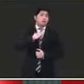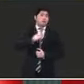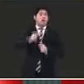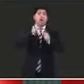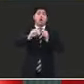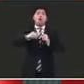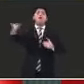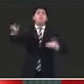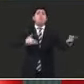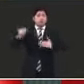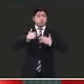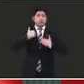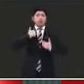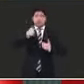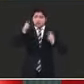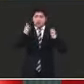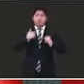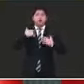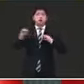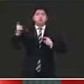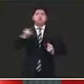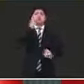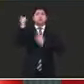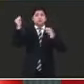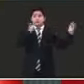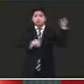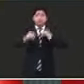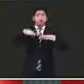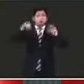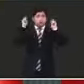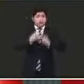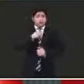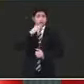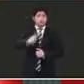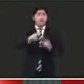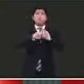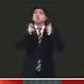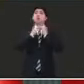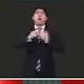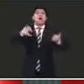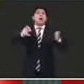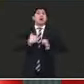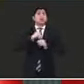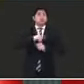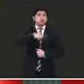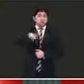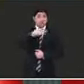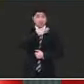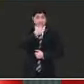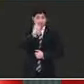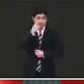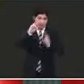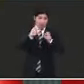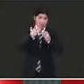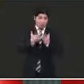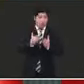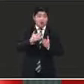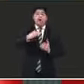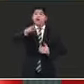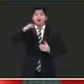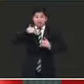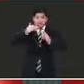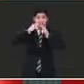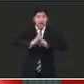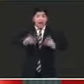saldırılar karşısında geliştirdiğimiz mekanizmalar sayesinde küresel krizin yıkıcı etkilerini en az